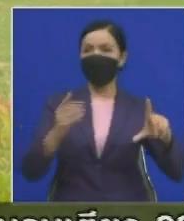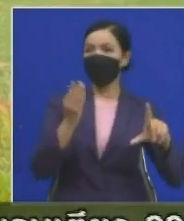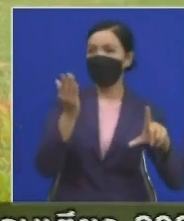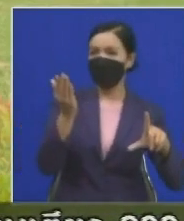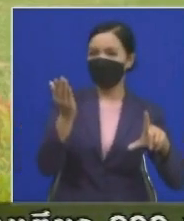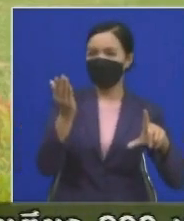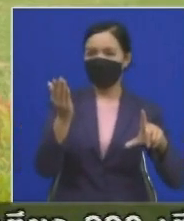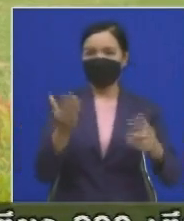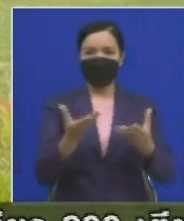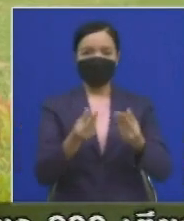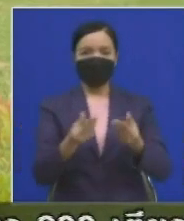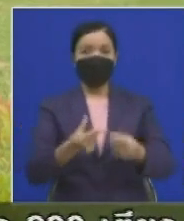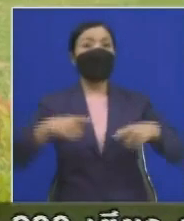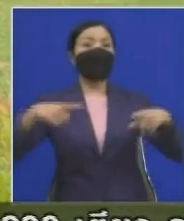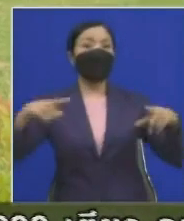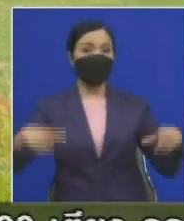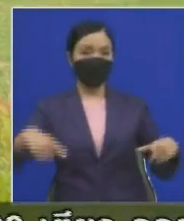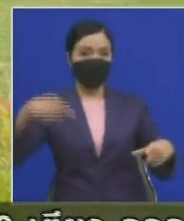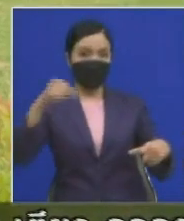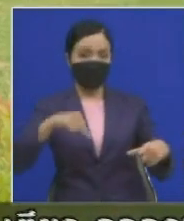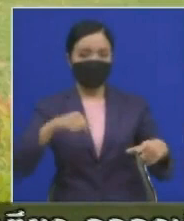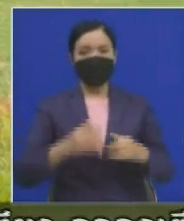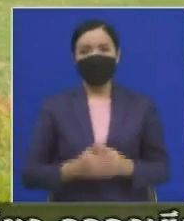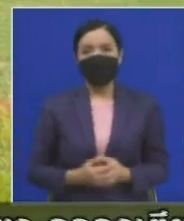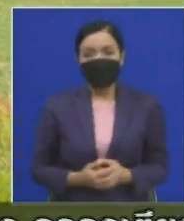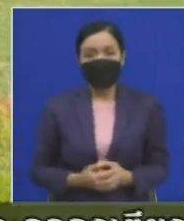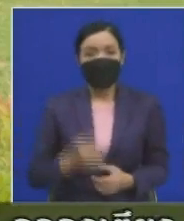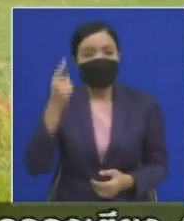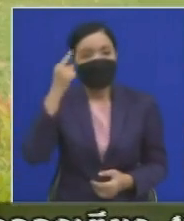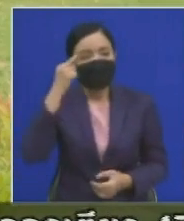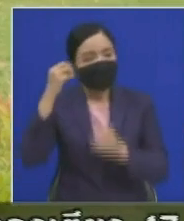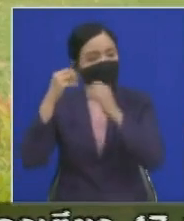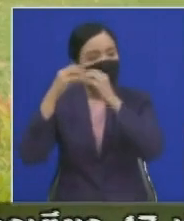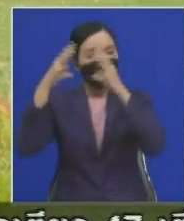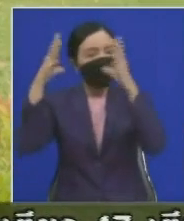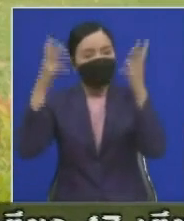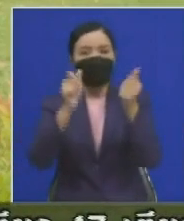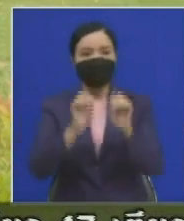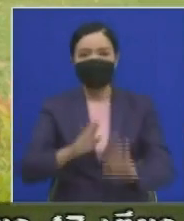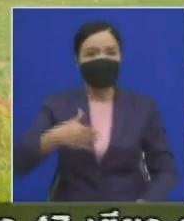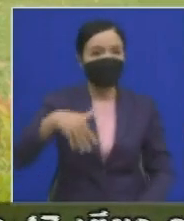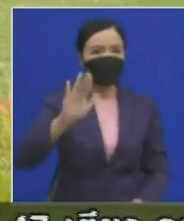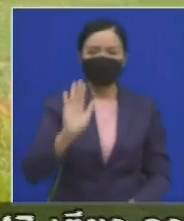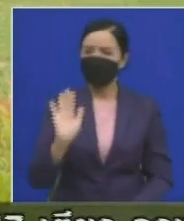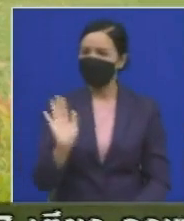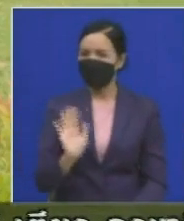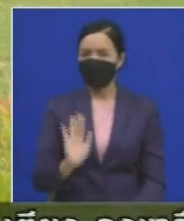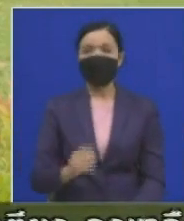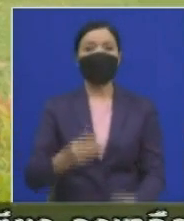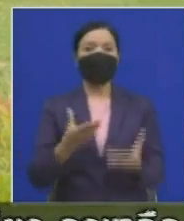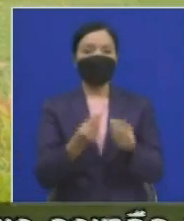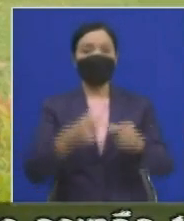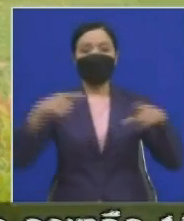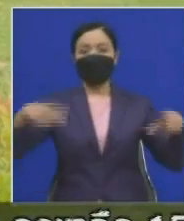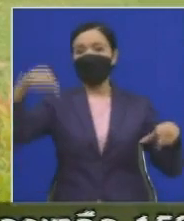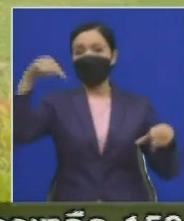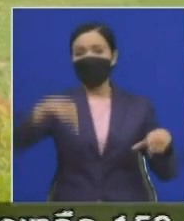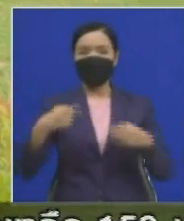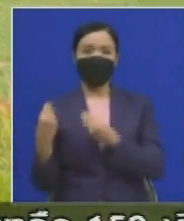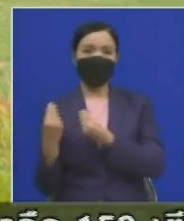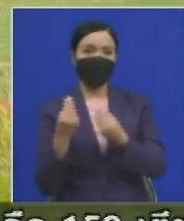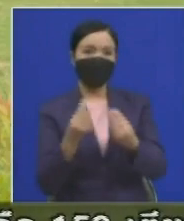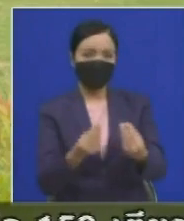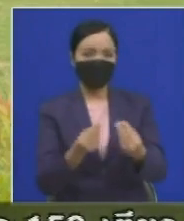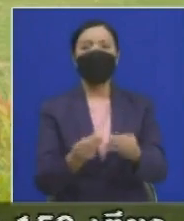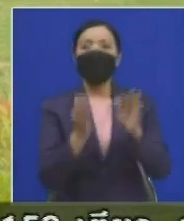บและก็ที่ดนแปลงนี้ไม่ใช่วาอยู่อยู่คิดจินตานาการลกออกแบไปเลย ไมใช่นะครับที่ดินพราชทานแปลงนี้